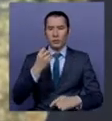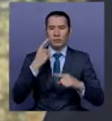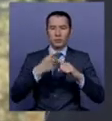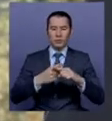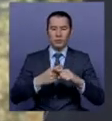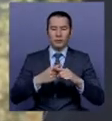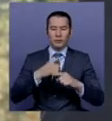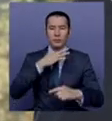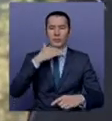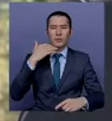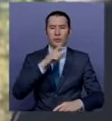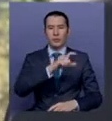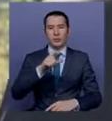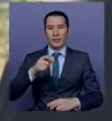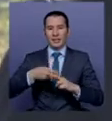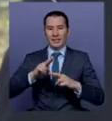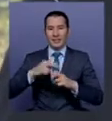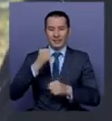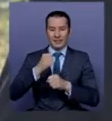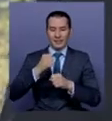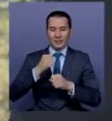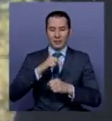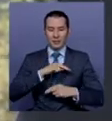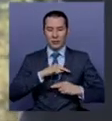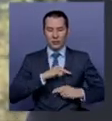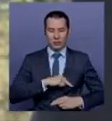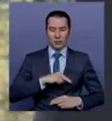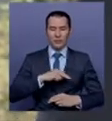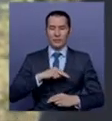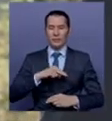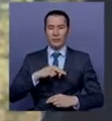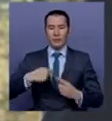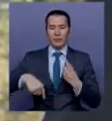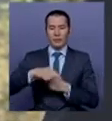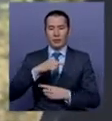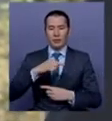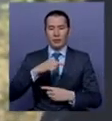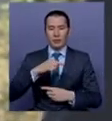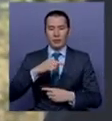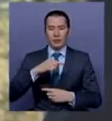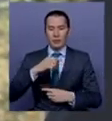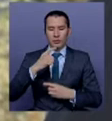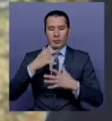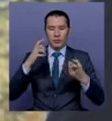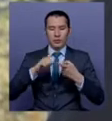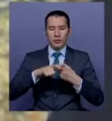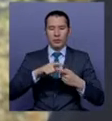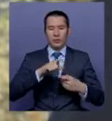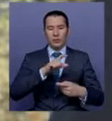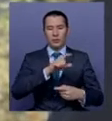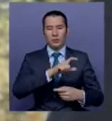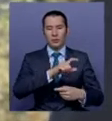енді көбінесе бұл істің мәселеде біз көбінесе қоғамдық ұйымдарды қосу